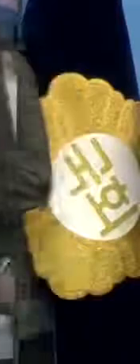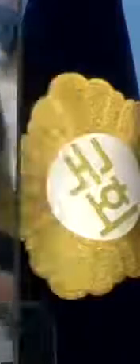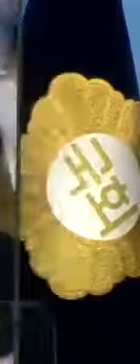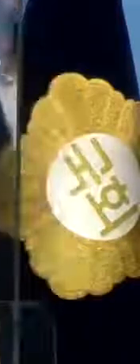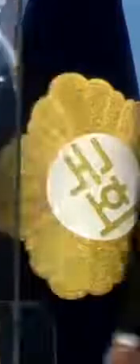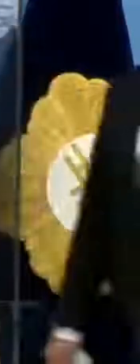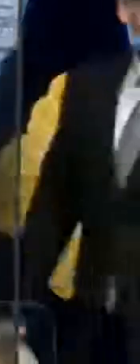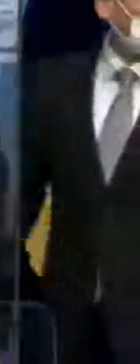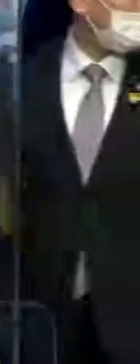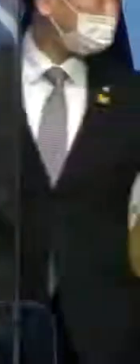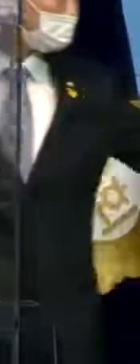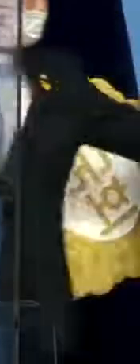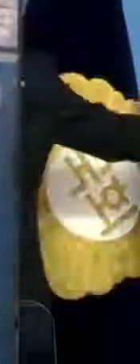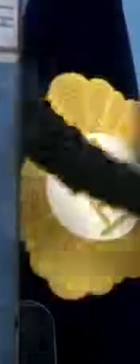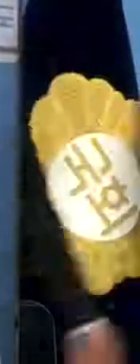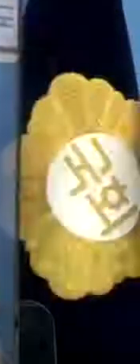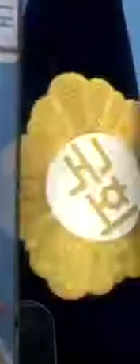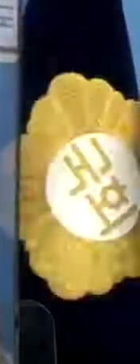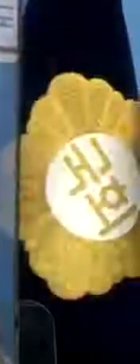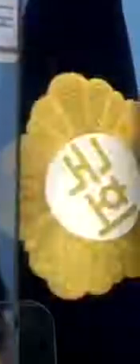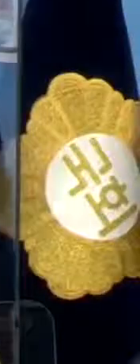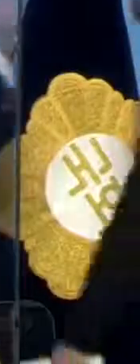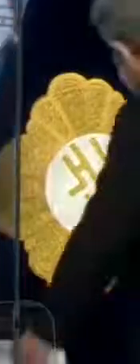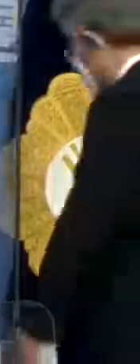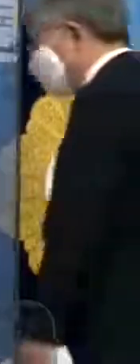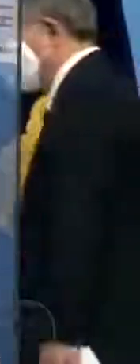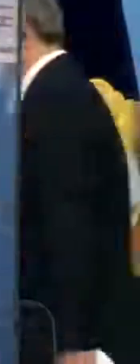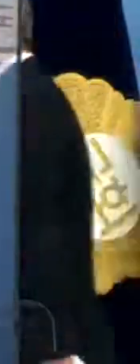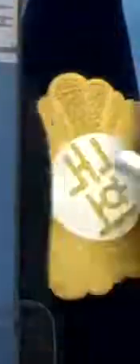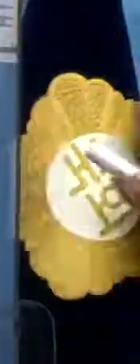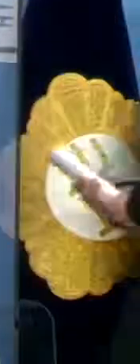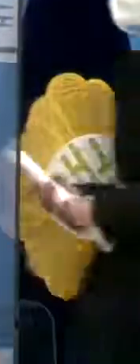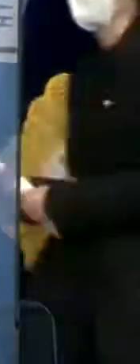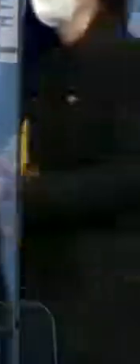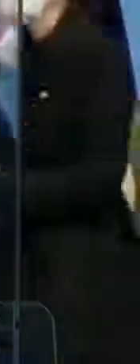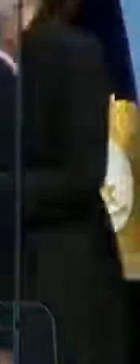아유, 수고도 많으셨습니다. 아유, 뭐 기자회견 처음인데요.